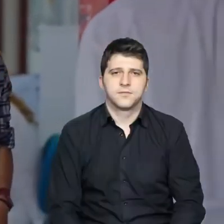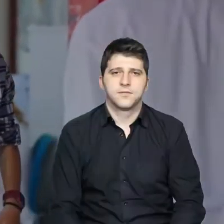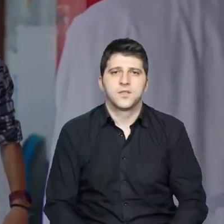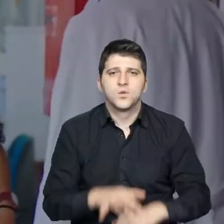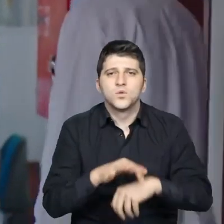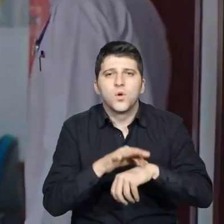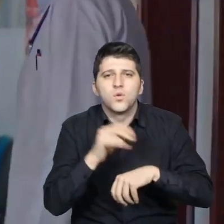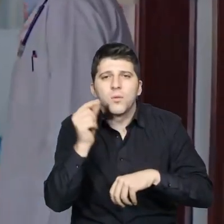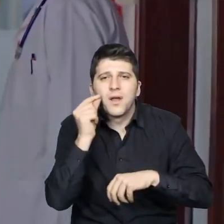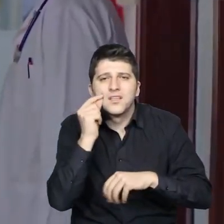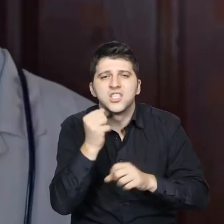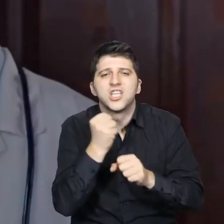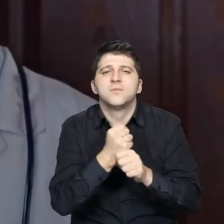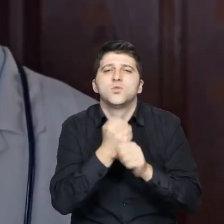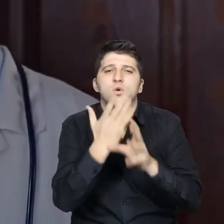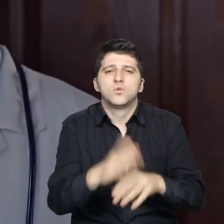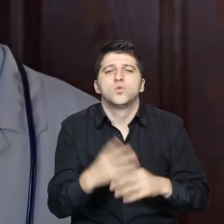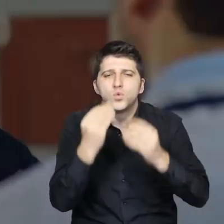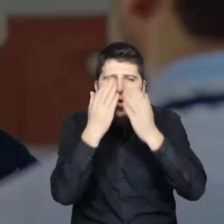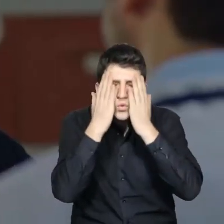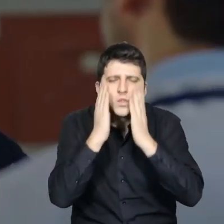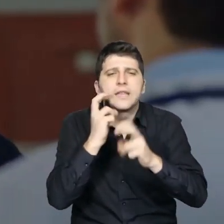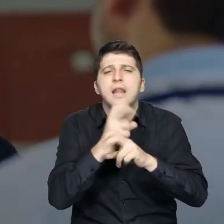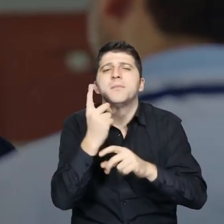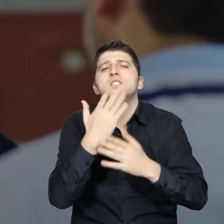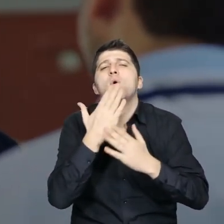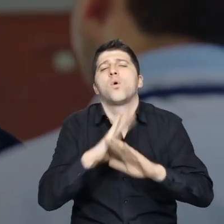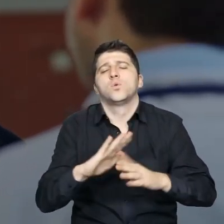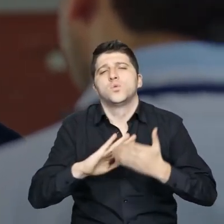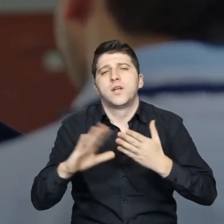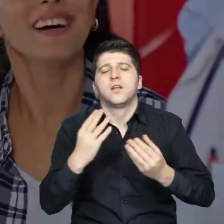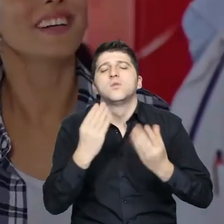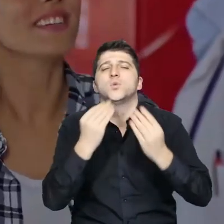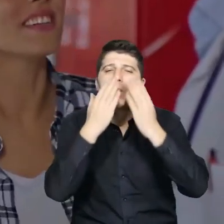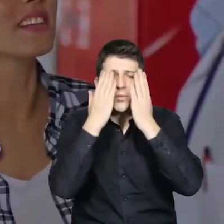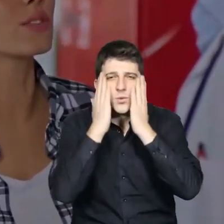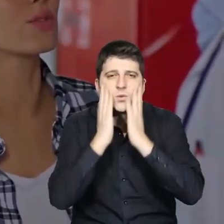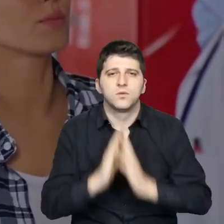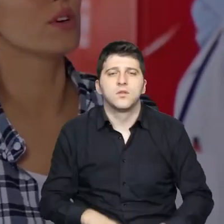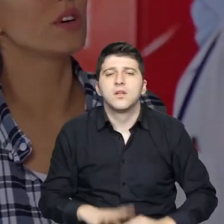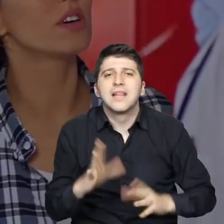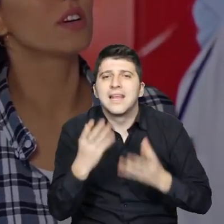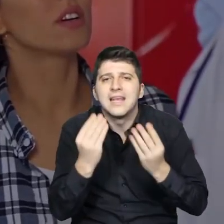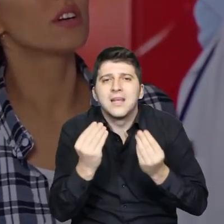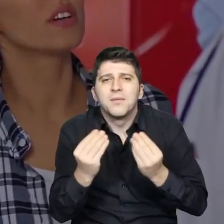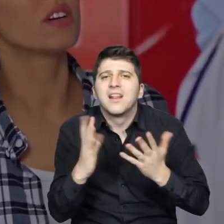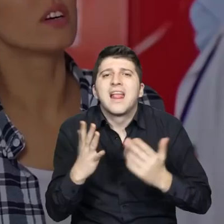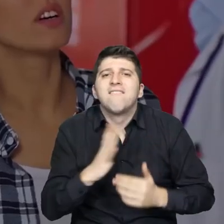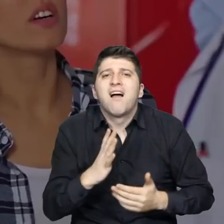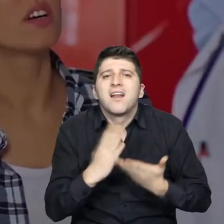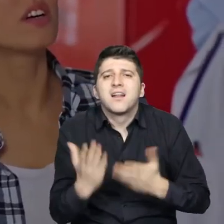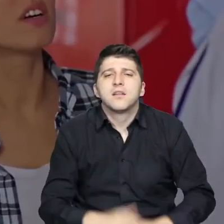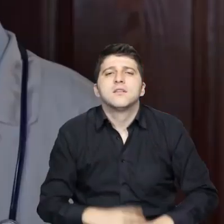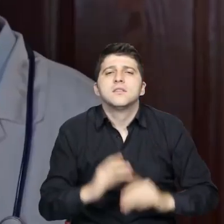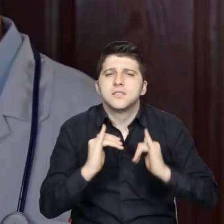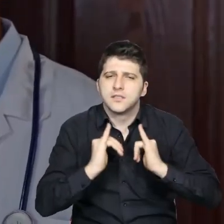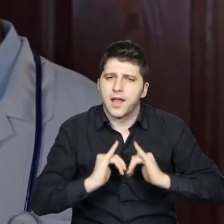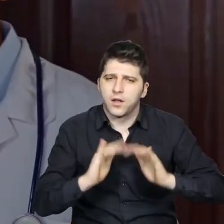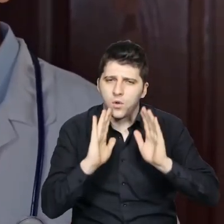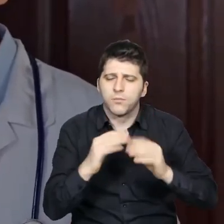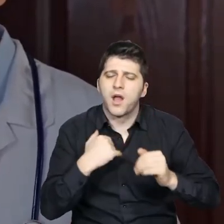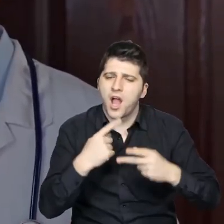Doktor Bey, geçmiş olsun. Çok şükür tehlikeyi atlattı Faik Bey. Allah'a şükür. Nedir durumu? Neyi varmış? Sakin olalım